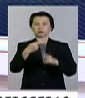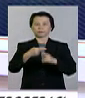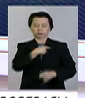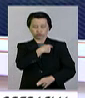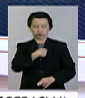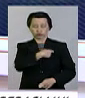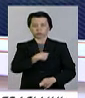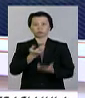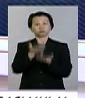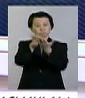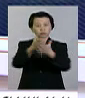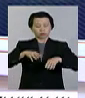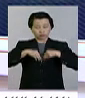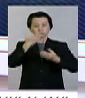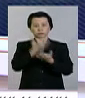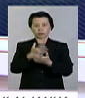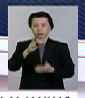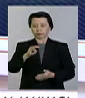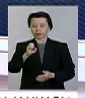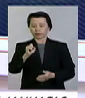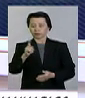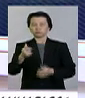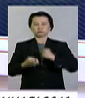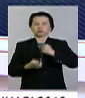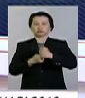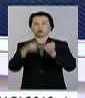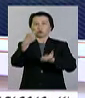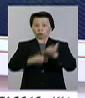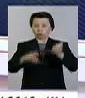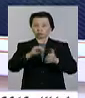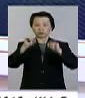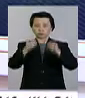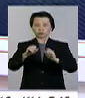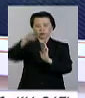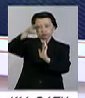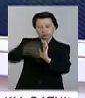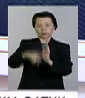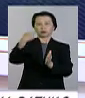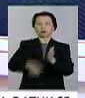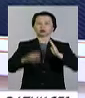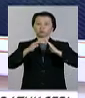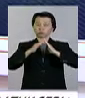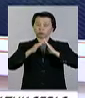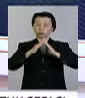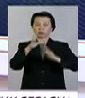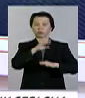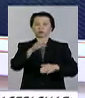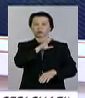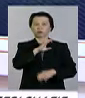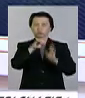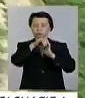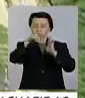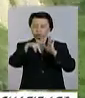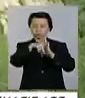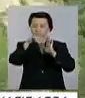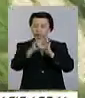Kamarudin, cadangan itu diterima baik MESTEC bagi menjimatkan kos projek sekaligus dapat mengurangkan harga rumah mampu milik. Polisi rumah